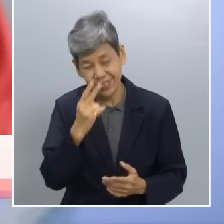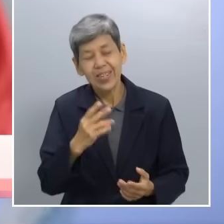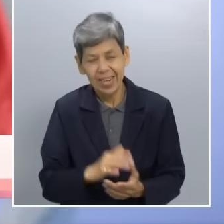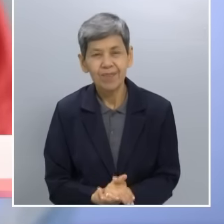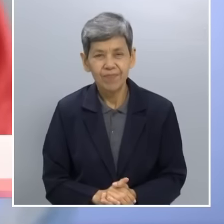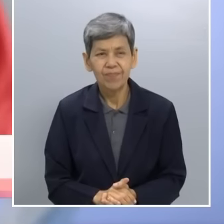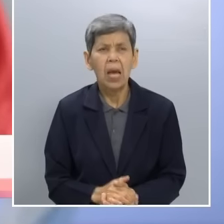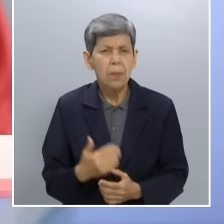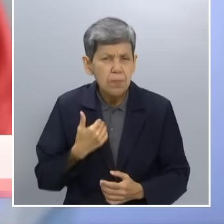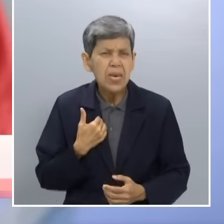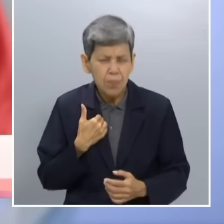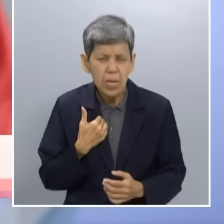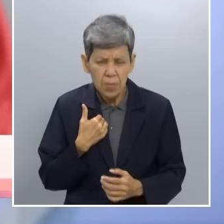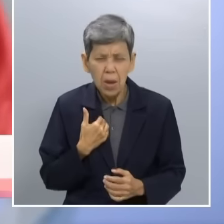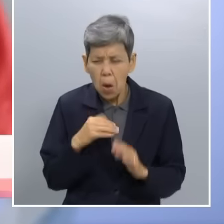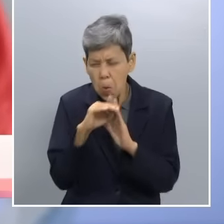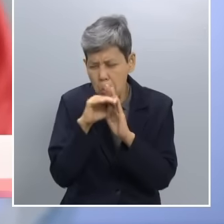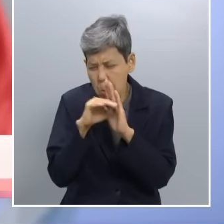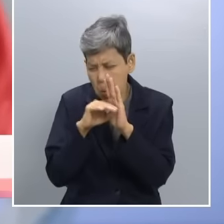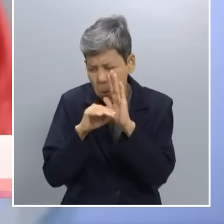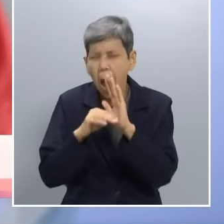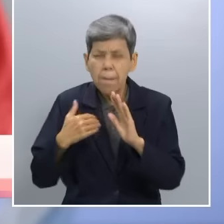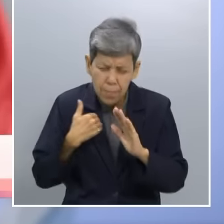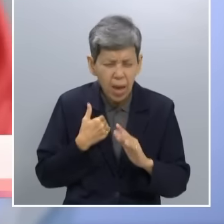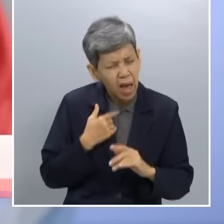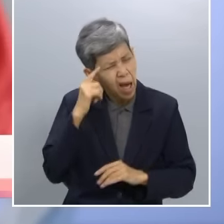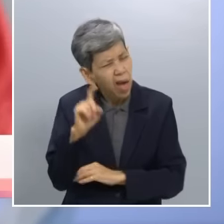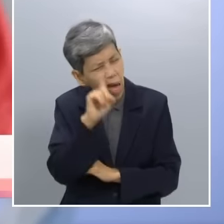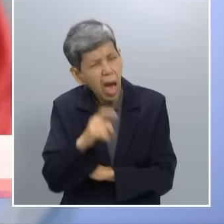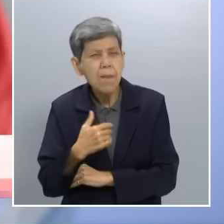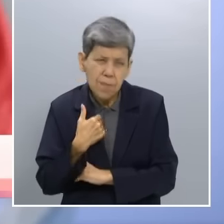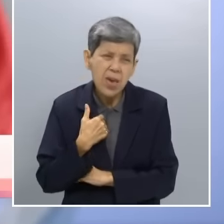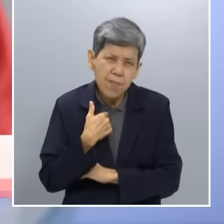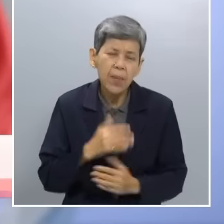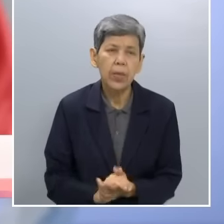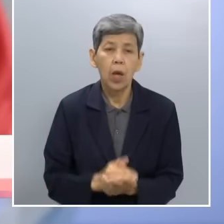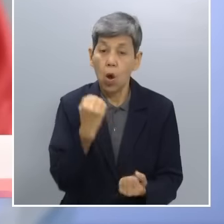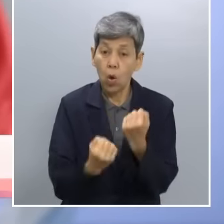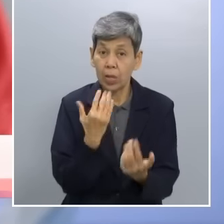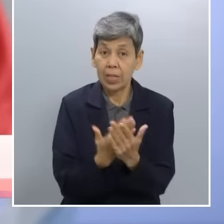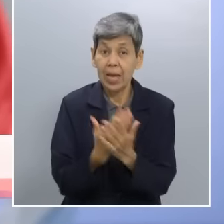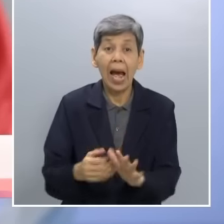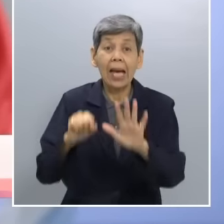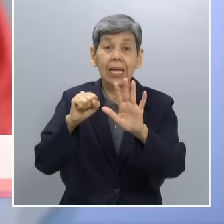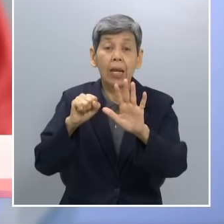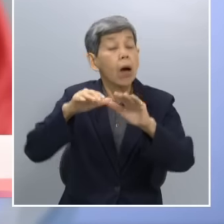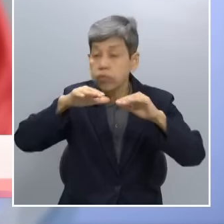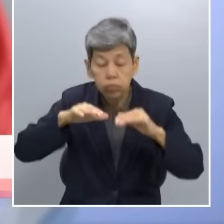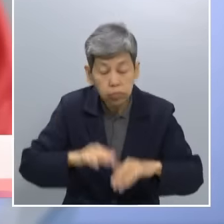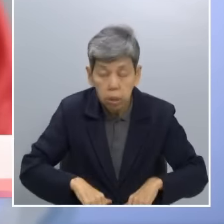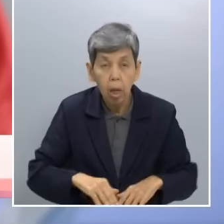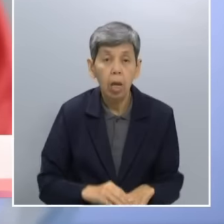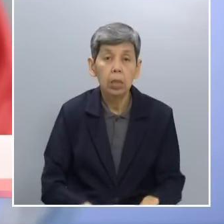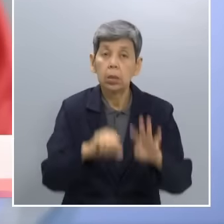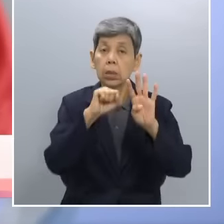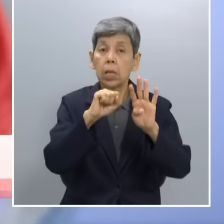นี้แต่มันมีดีเทลยิบย่อยต่างๆนานาที่แบมีข้อสงสัยข้อนั่งกางขารดจากราคา 500,000กว่าวันดีคืนดีรถ EVปุ๊บเหลือ